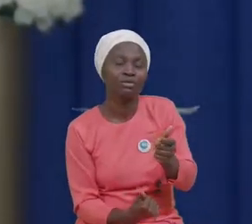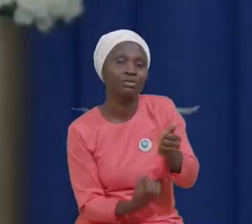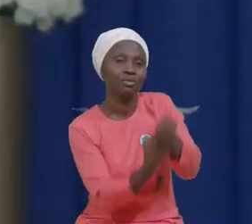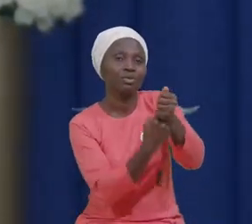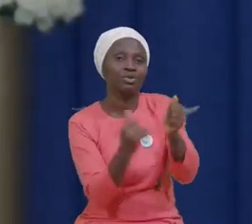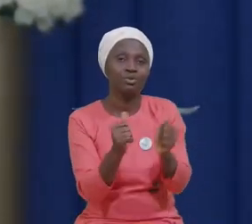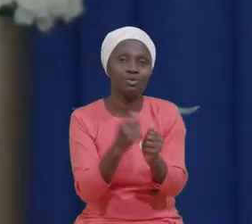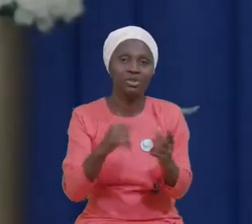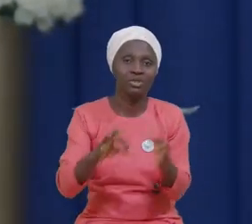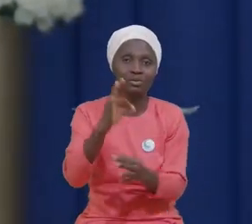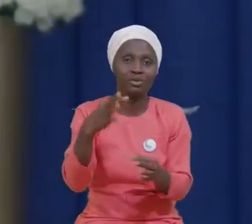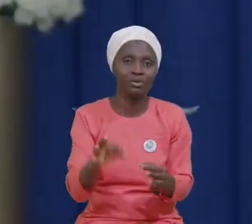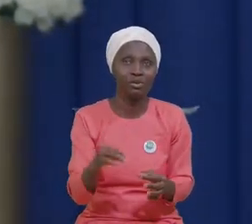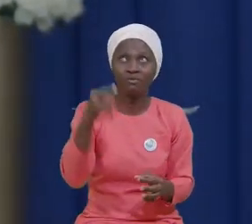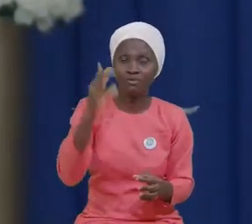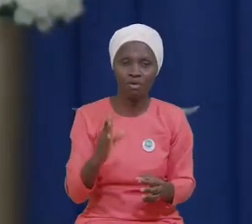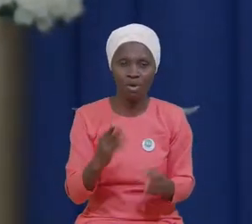Dieu, lève-toi